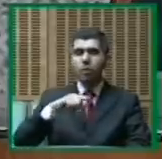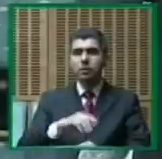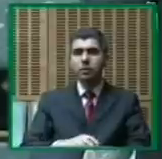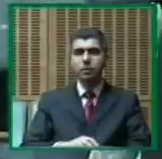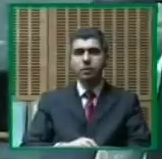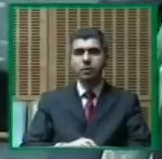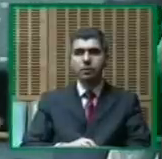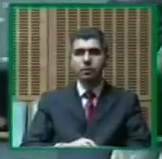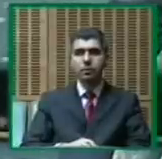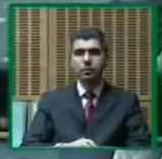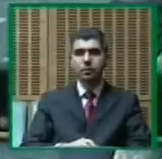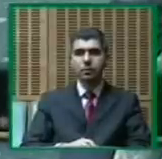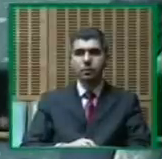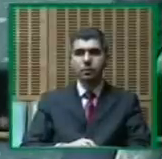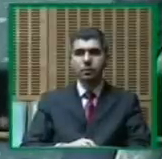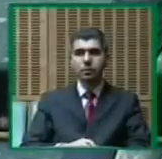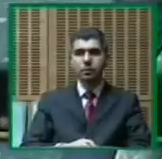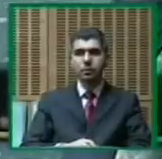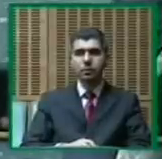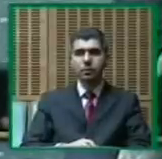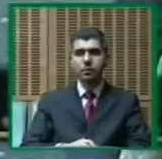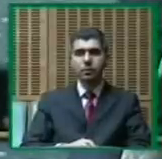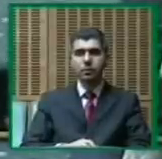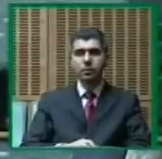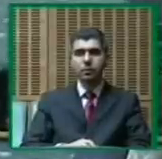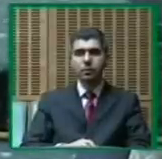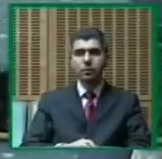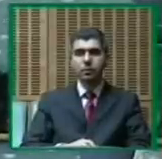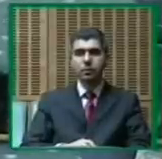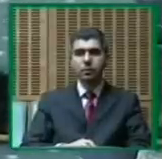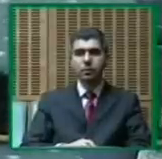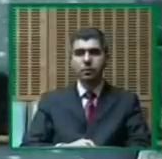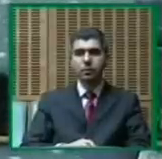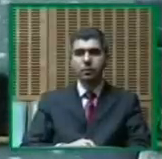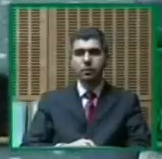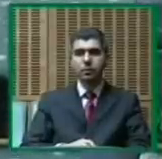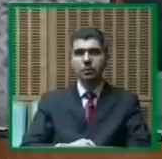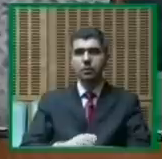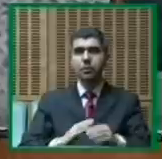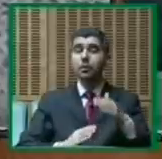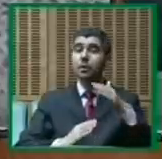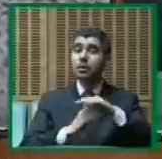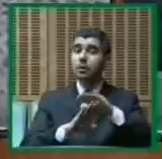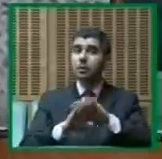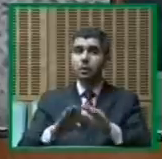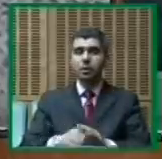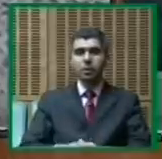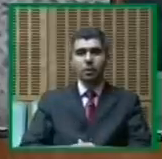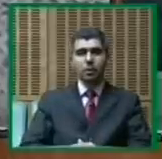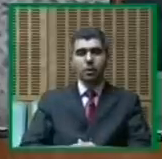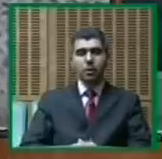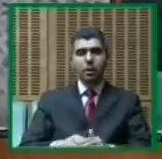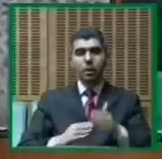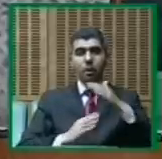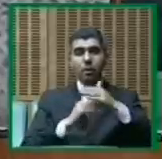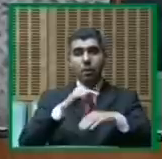سيد الوزير. انتهى الوقت. انتهى الوقت. ما انا حسبت لي عندك ثلاث دقائق في السؤال وفي في الاجابه وفي